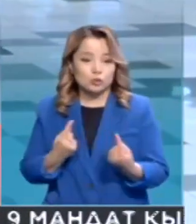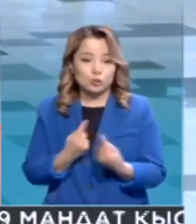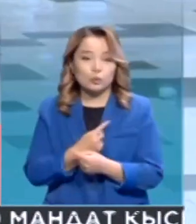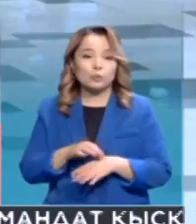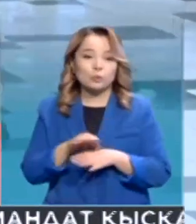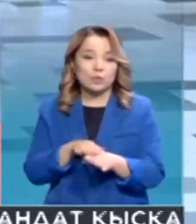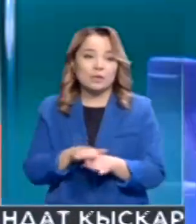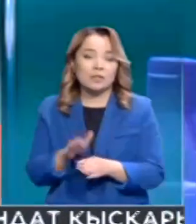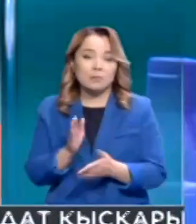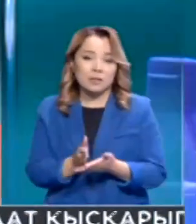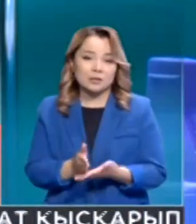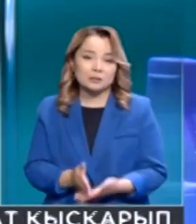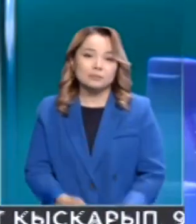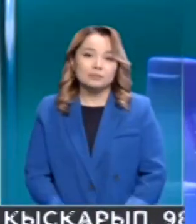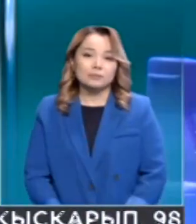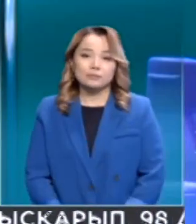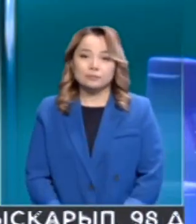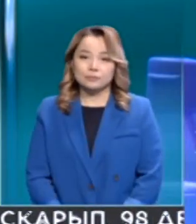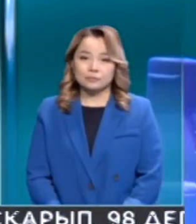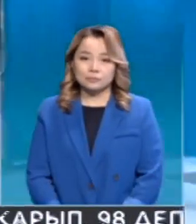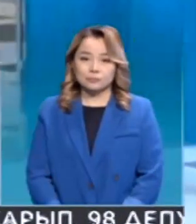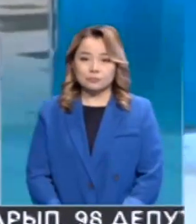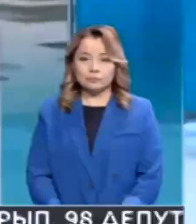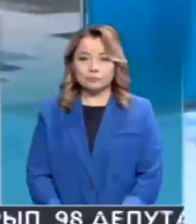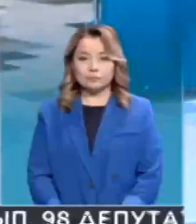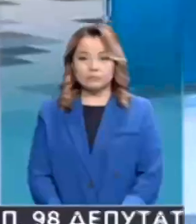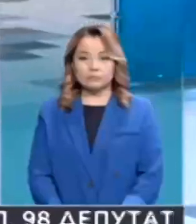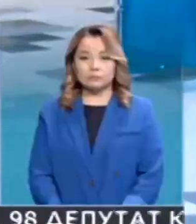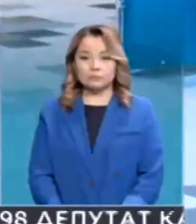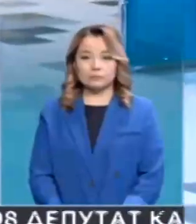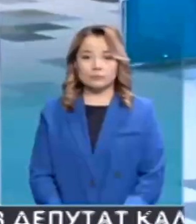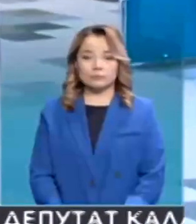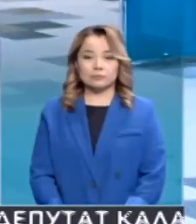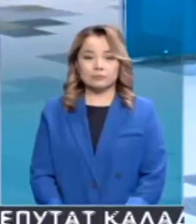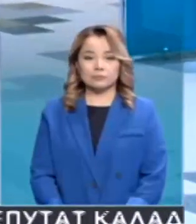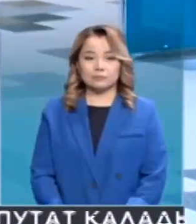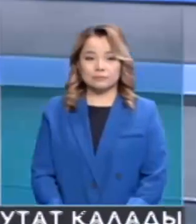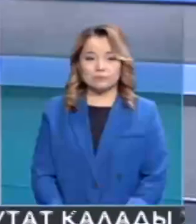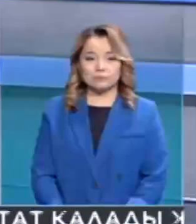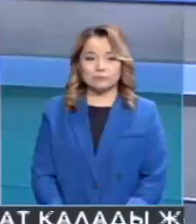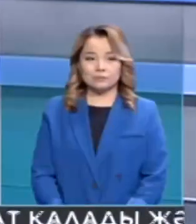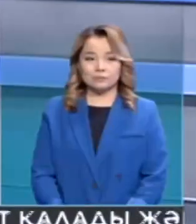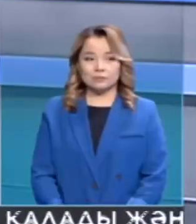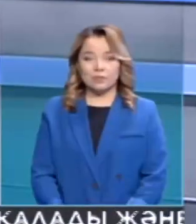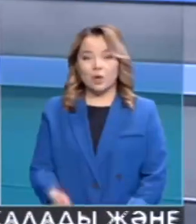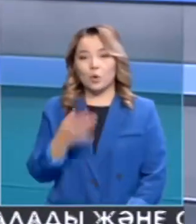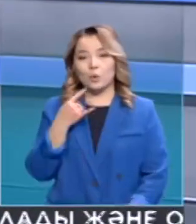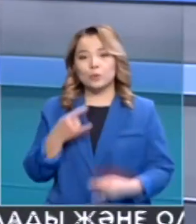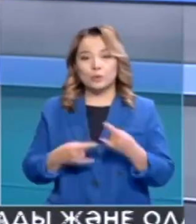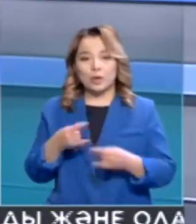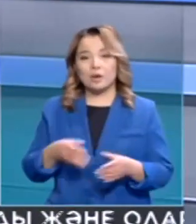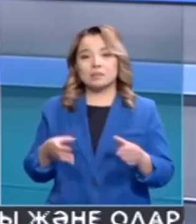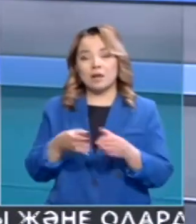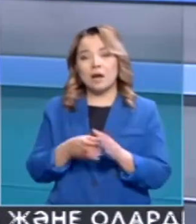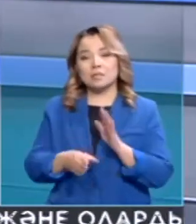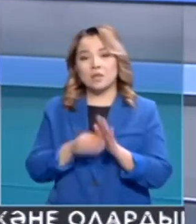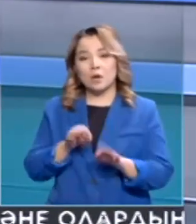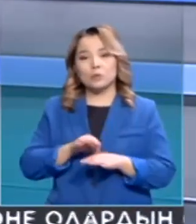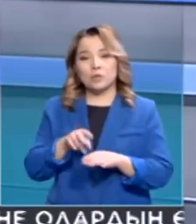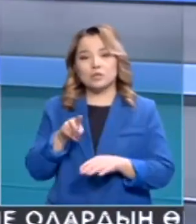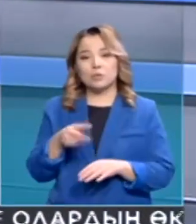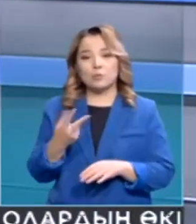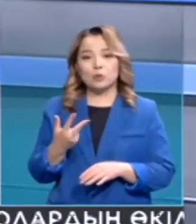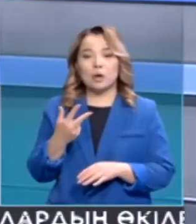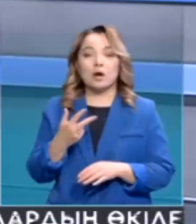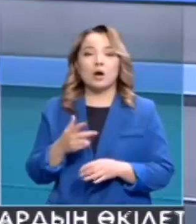жасалған. Серік Селеубайұлы, Айдос Ерболұлы, Берік Нұрхаев, Қазақстан ұлттық арнасы, Астана. Ұлттық арна ұйытқы болған сайлау